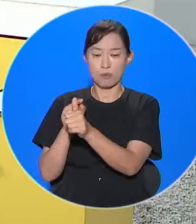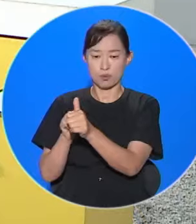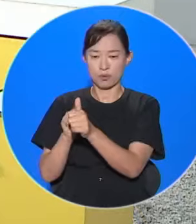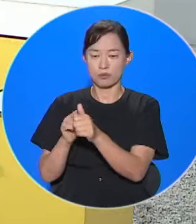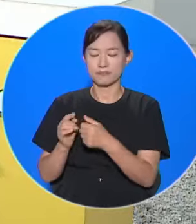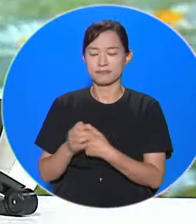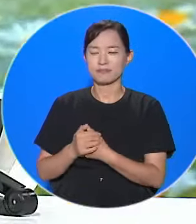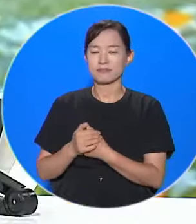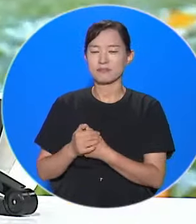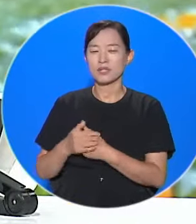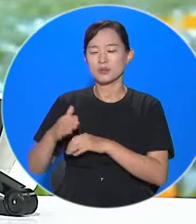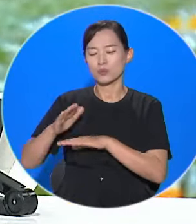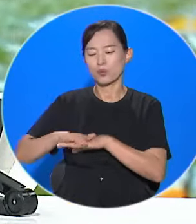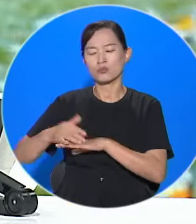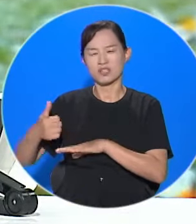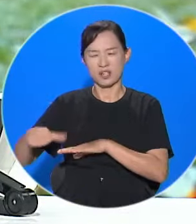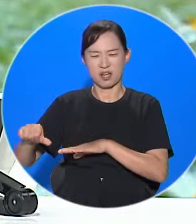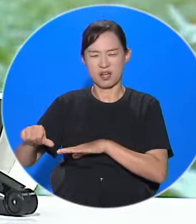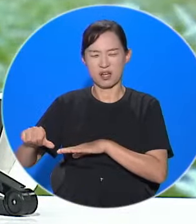하나 있는데, 네네.